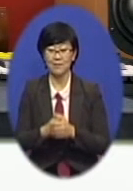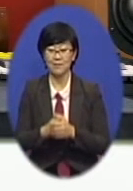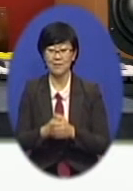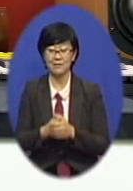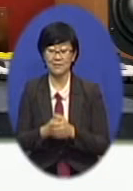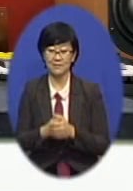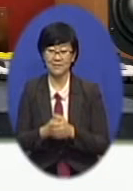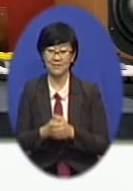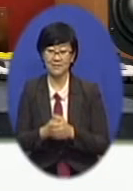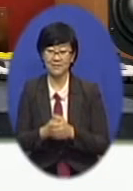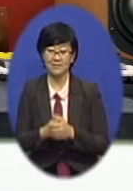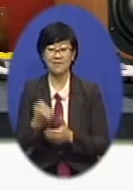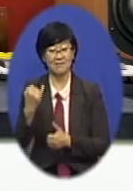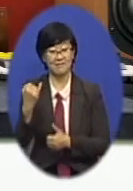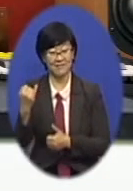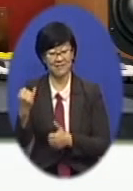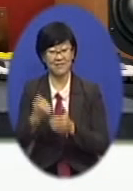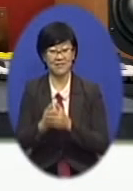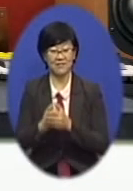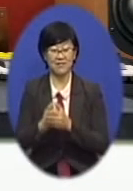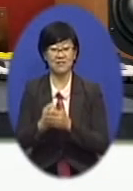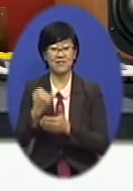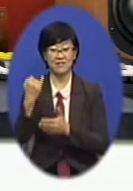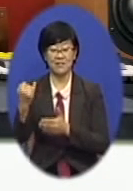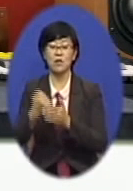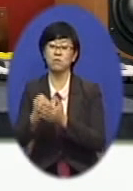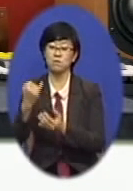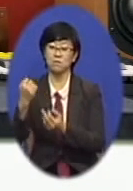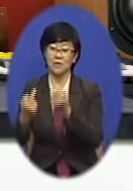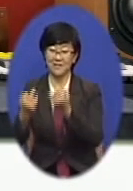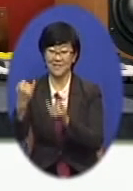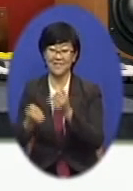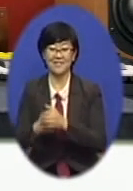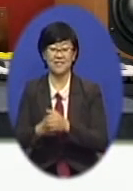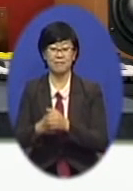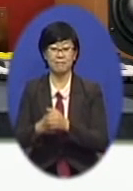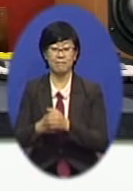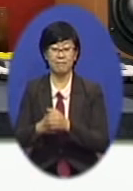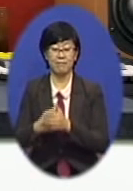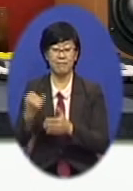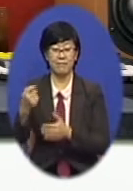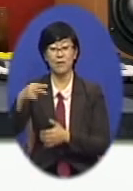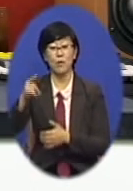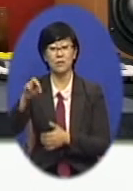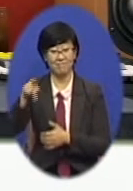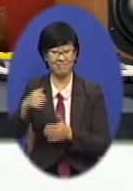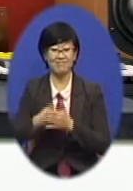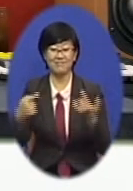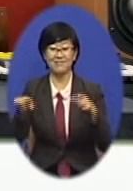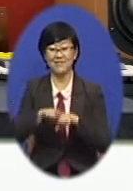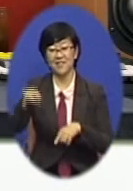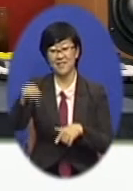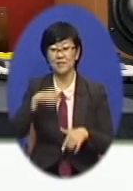그 집사람 집사람 형제분들하고 네. 우리 동서 분들하고 우리 갔다 왔습니다.